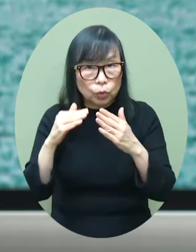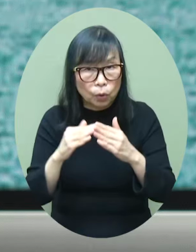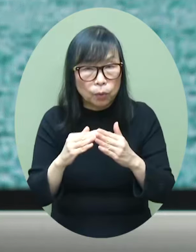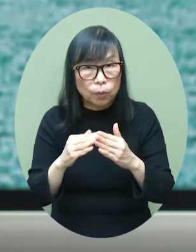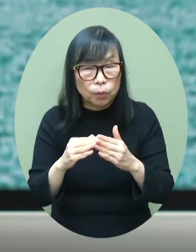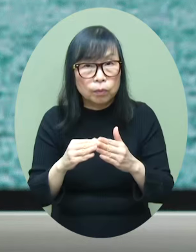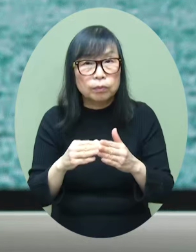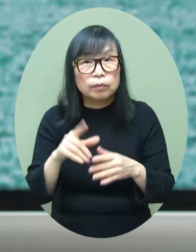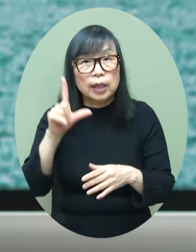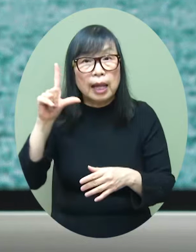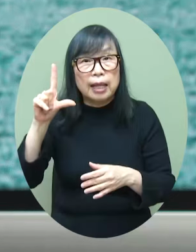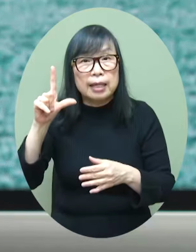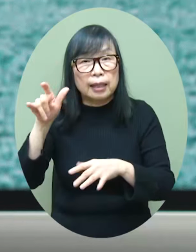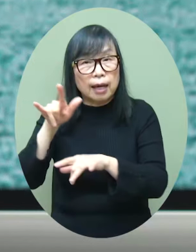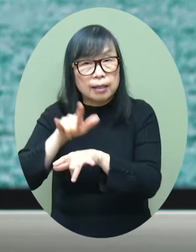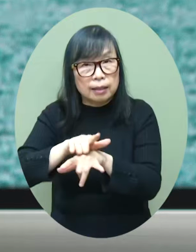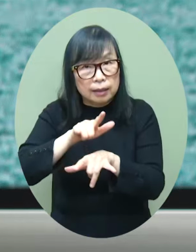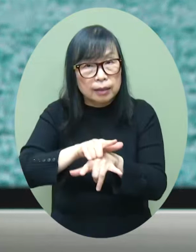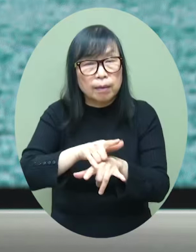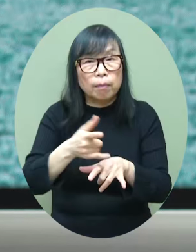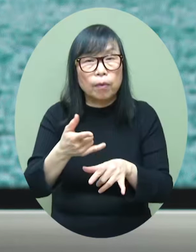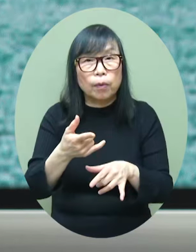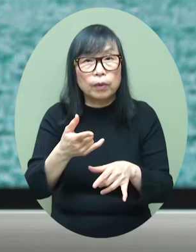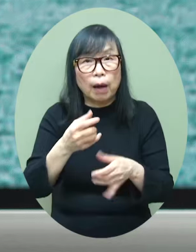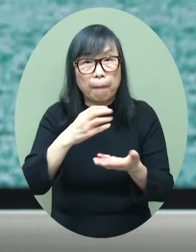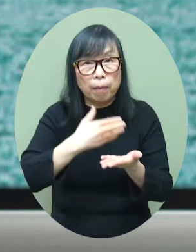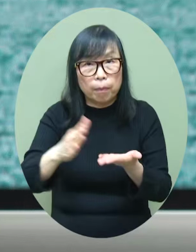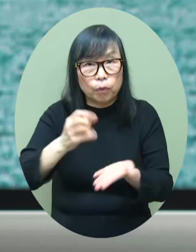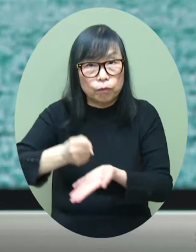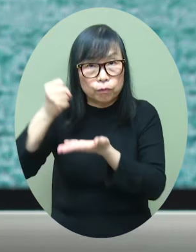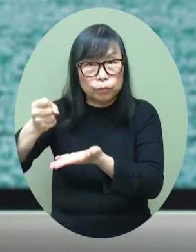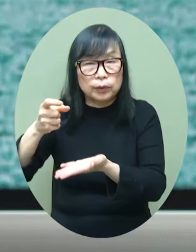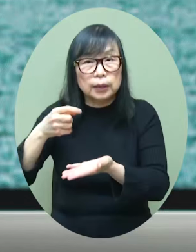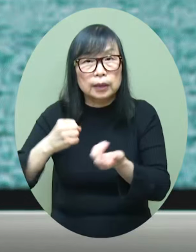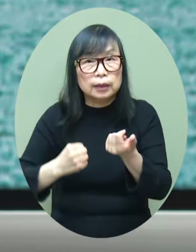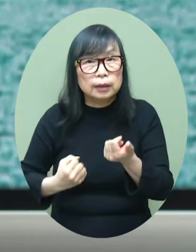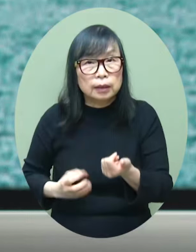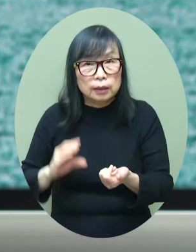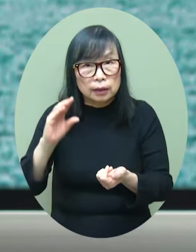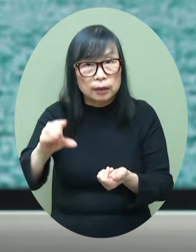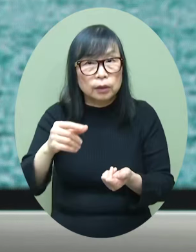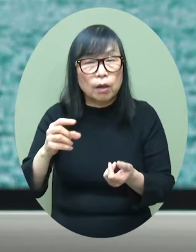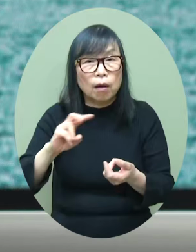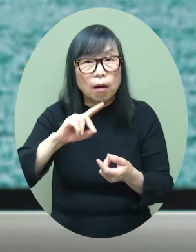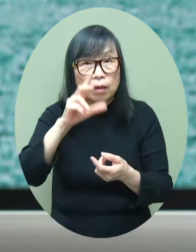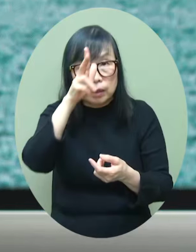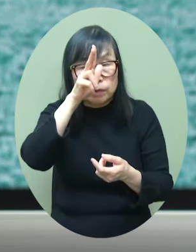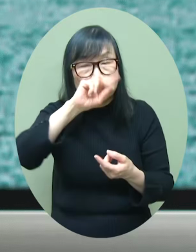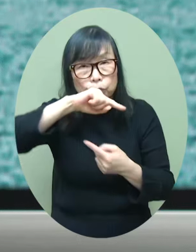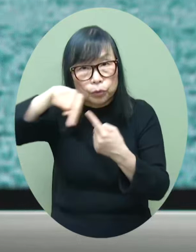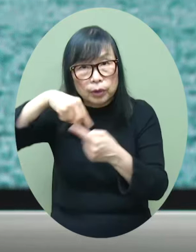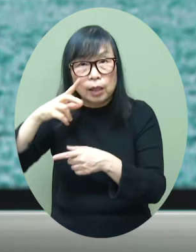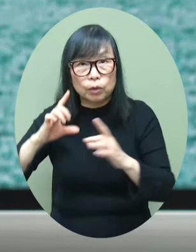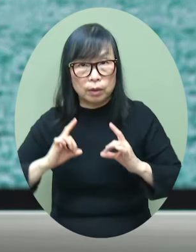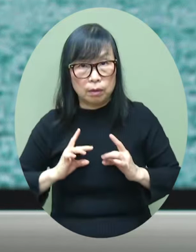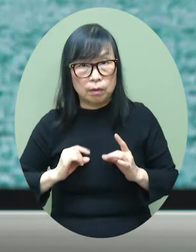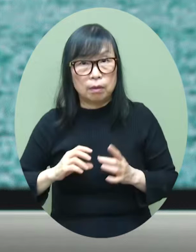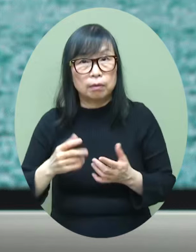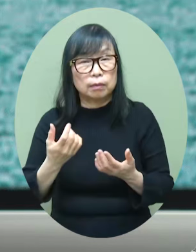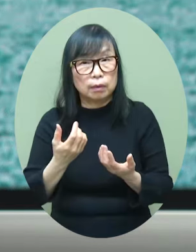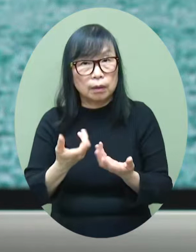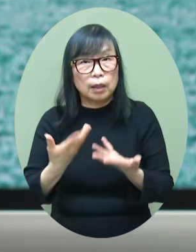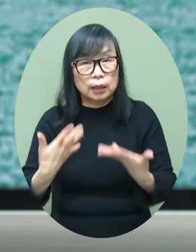有李嘉誠基金會咧，其實之前就可能有一筆撥款，就資助一啲公院轉移界去私營醫院嘅一啲病人啦。咁其實依家